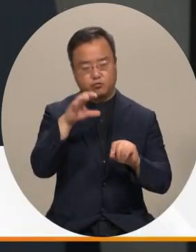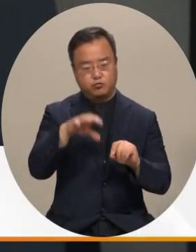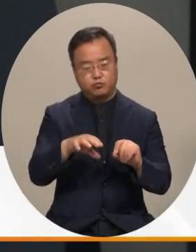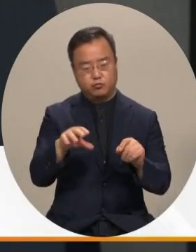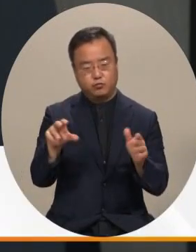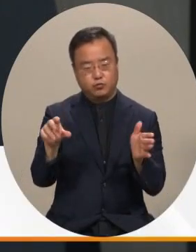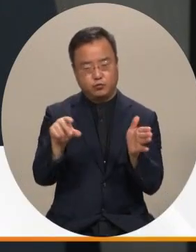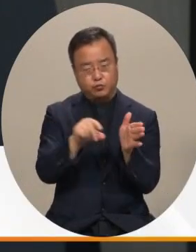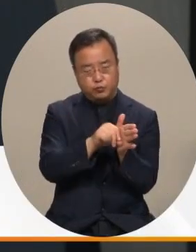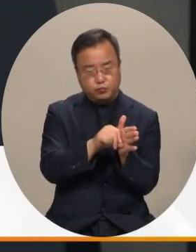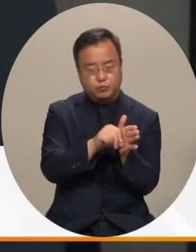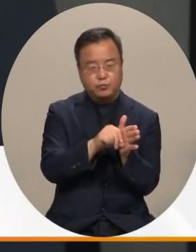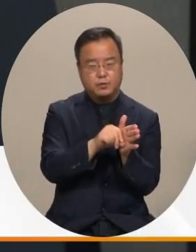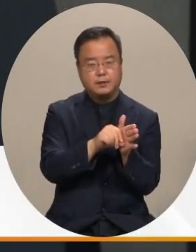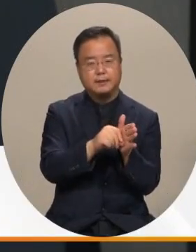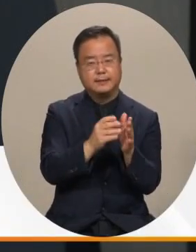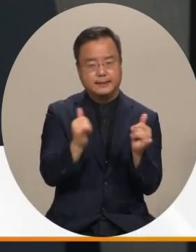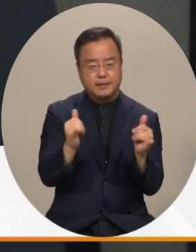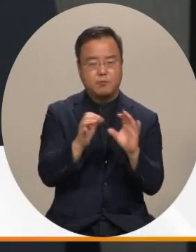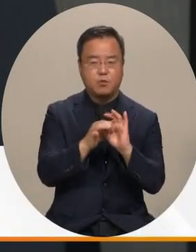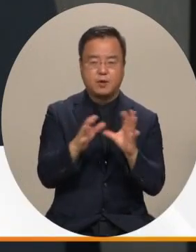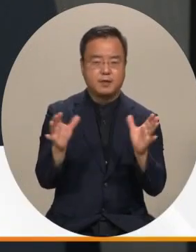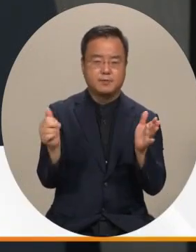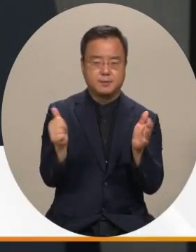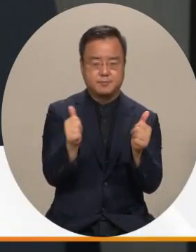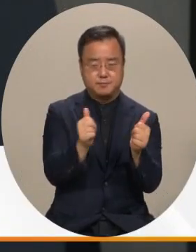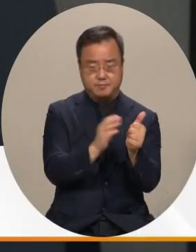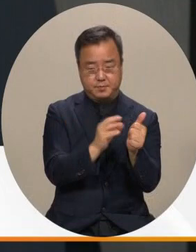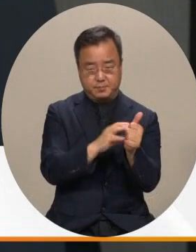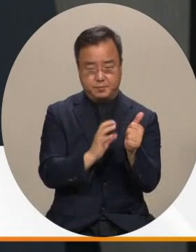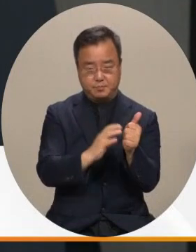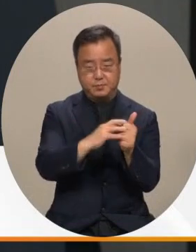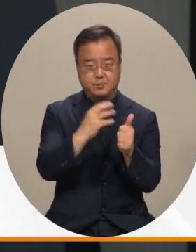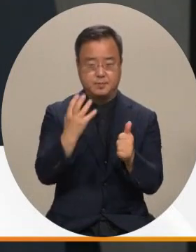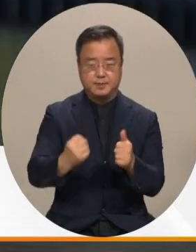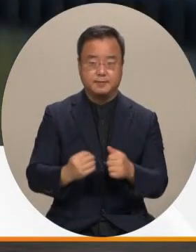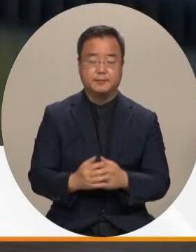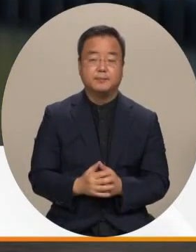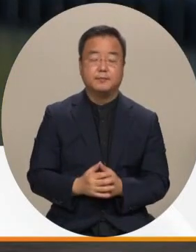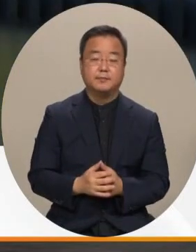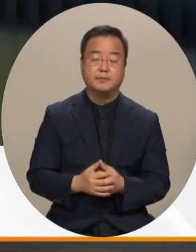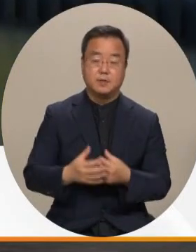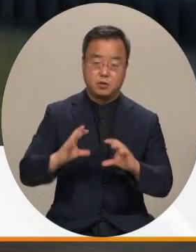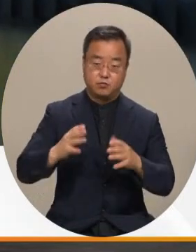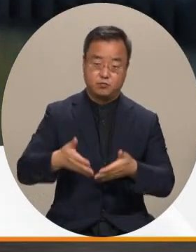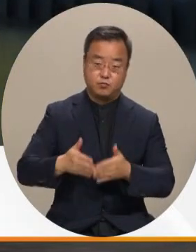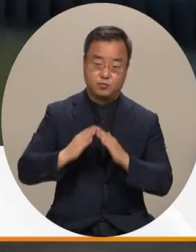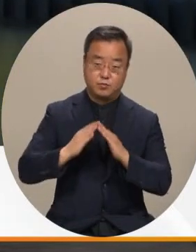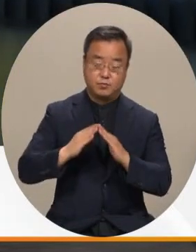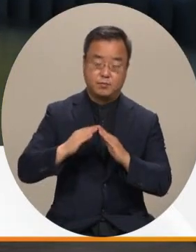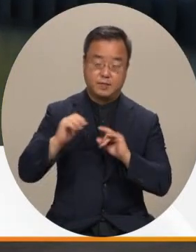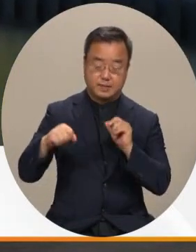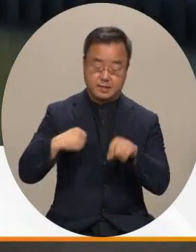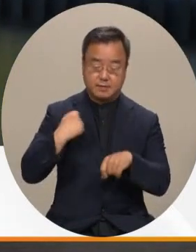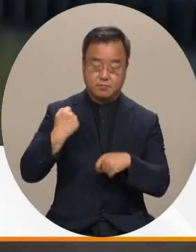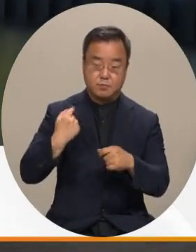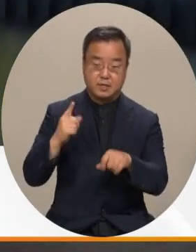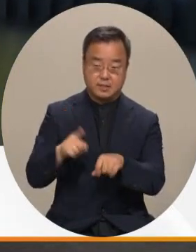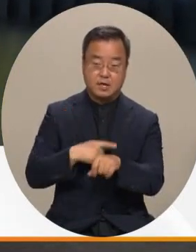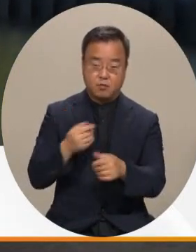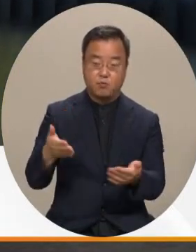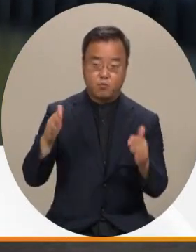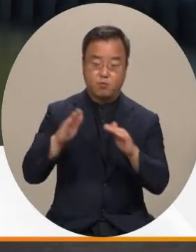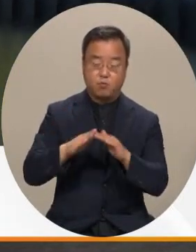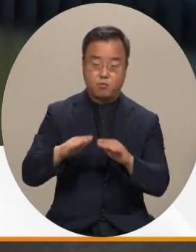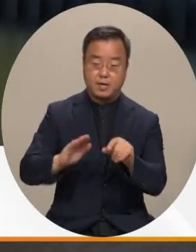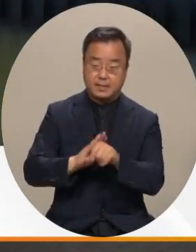사람을 가리지 않고 쉽게 달라붙는 그런 습성이 있습니다네 그렇군요이 국립 생물 자원 관에서이 러브버그 계속